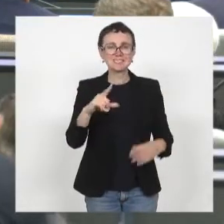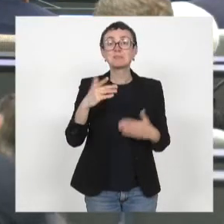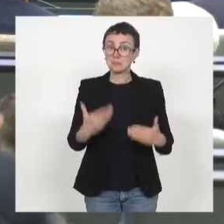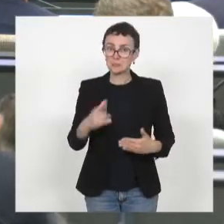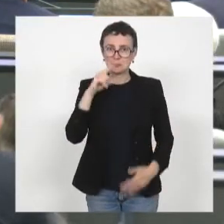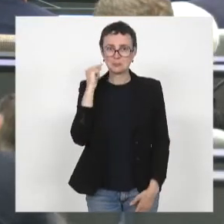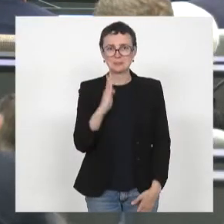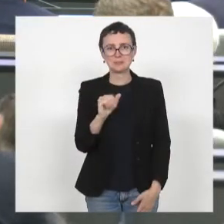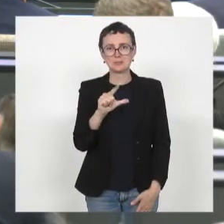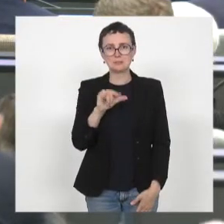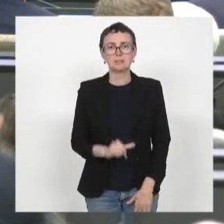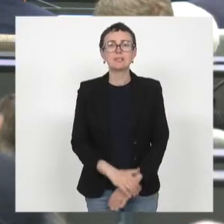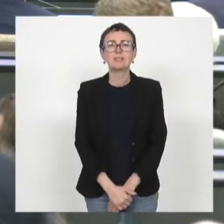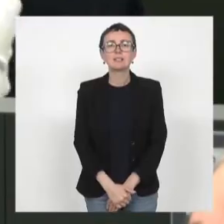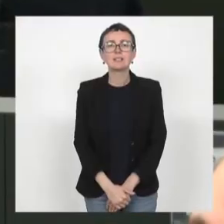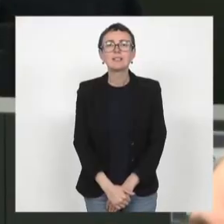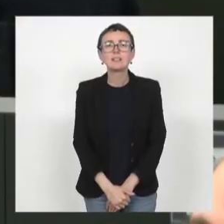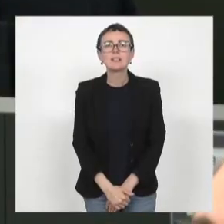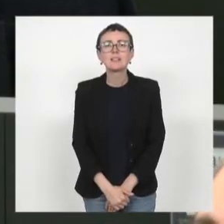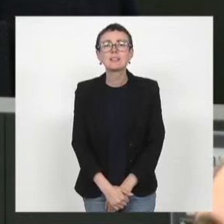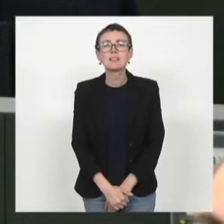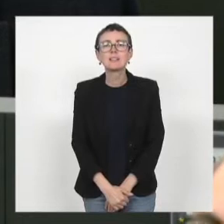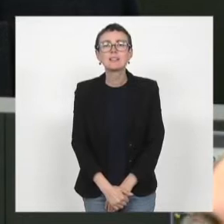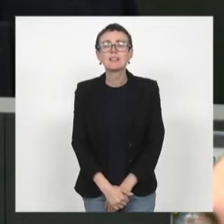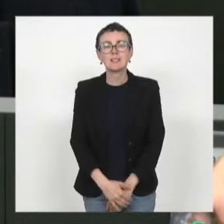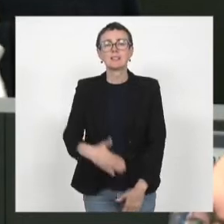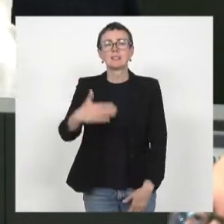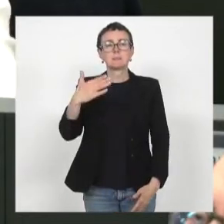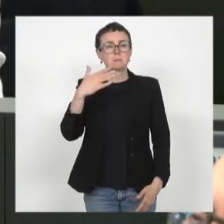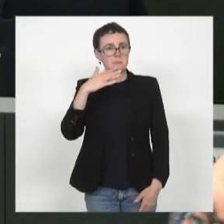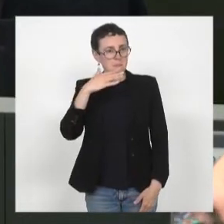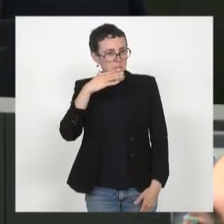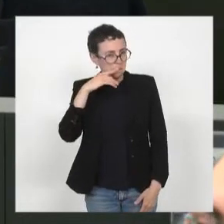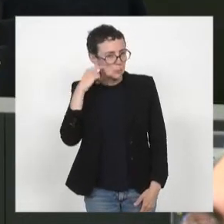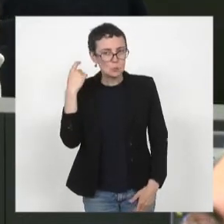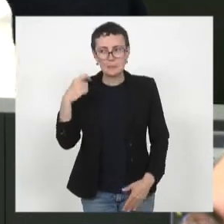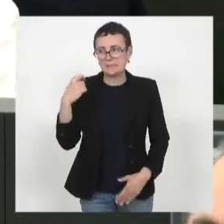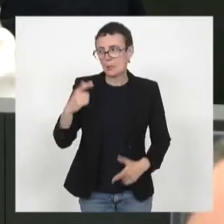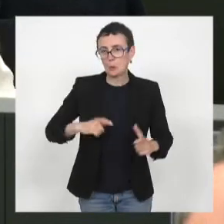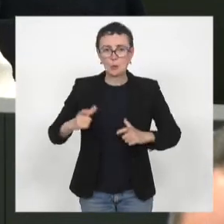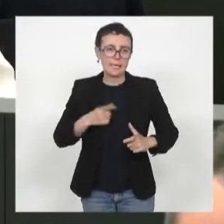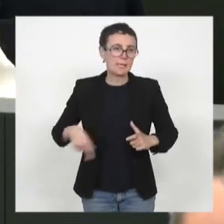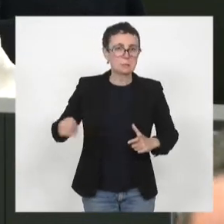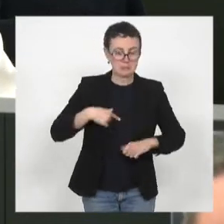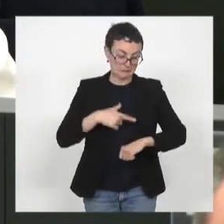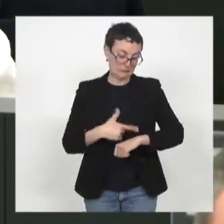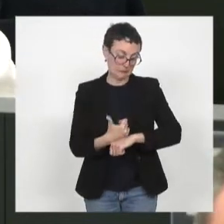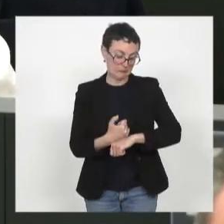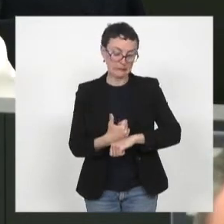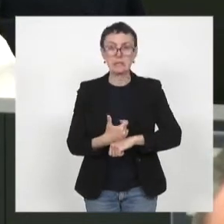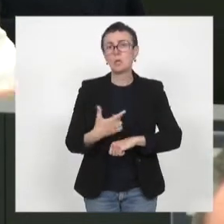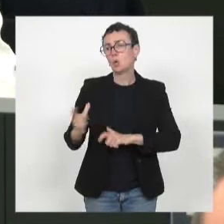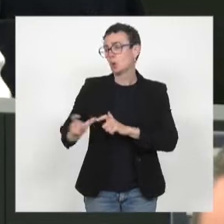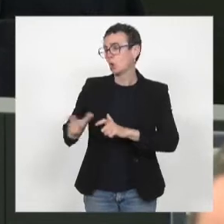Oui. Madame la vice-présidente, chers collègues, comme le temps est compté, je ne reprendrai pas les propos de notre